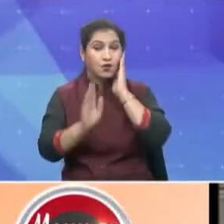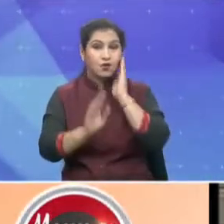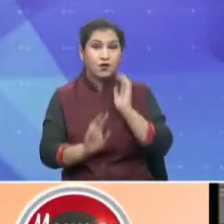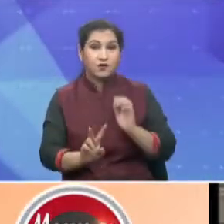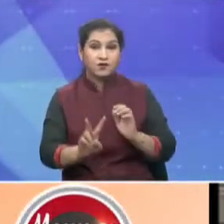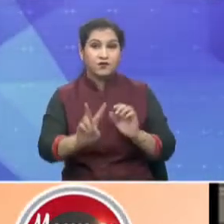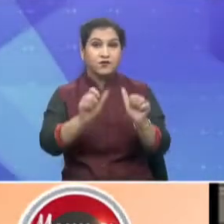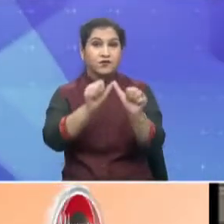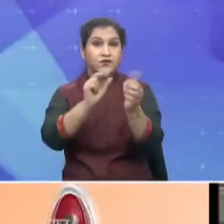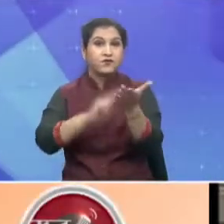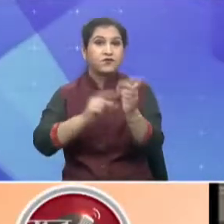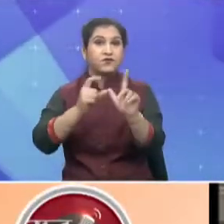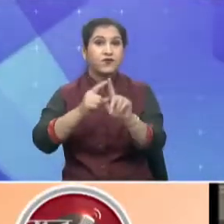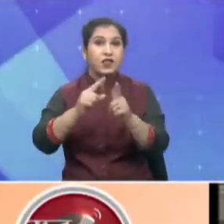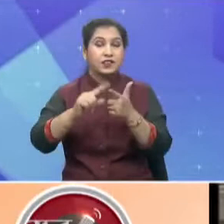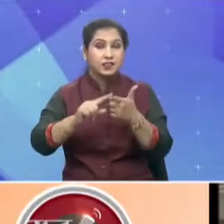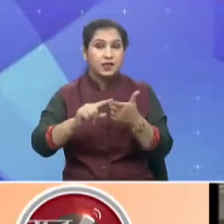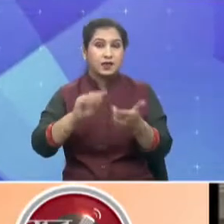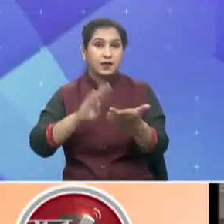मातरम,